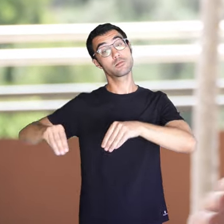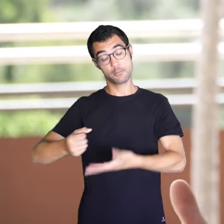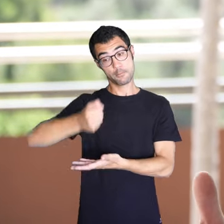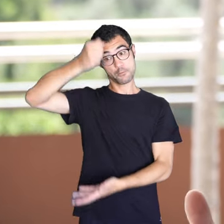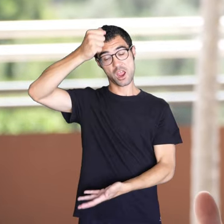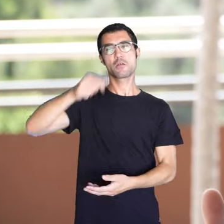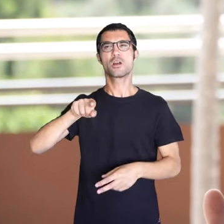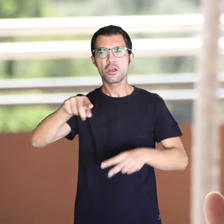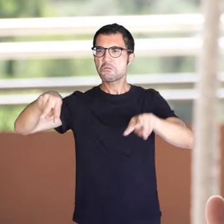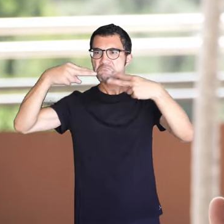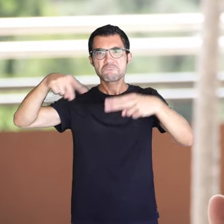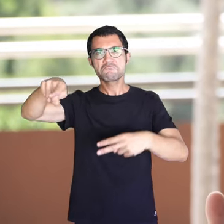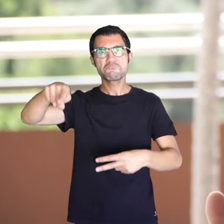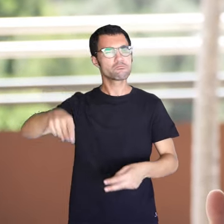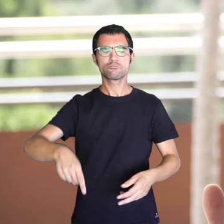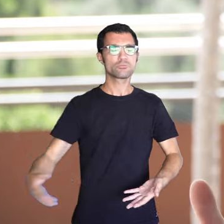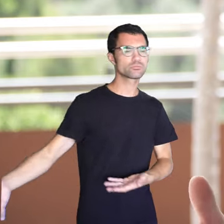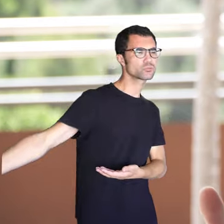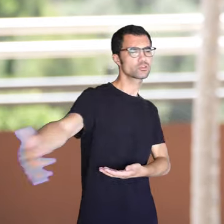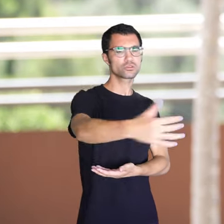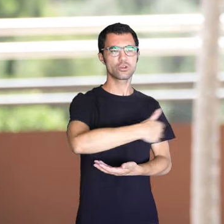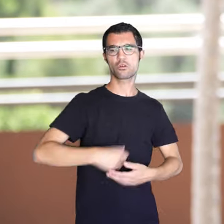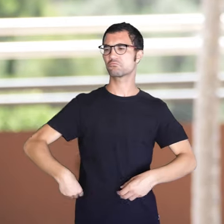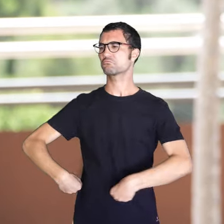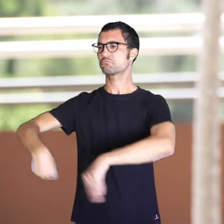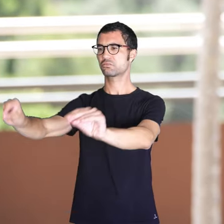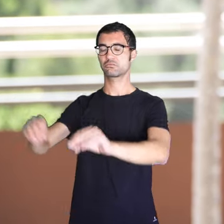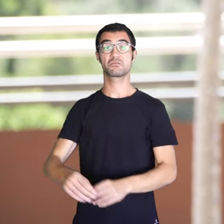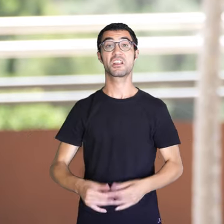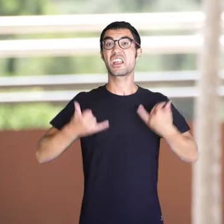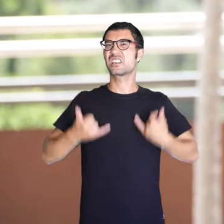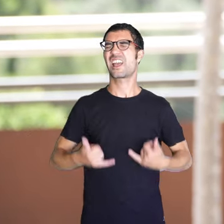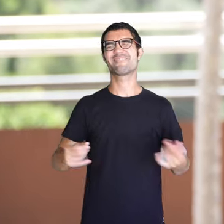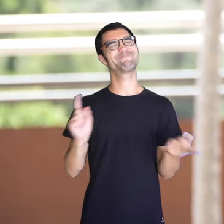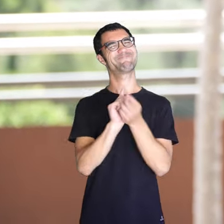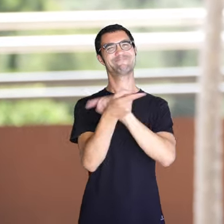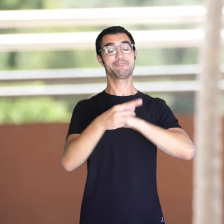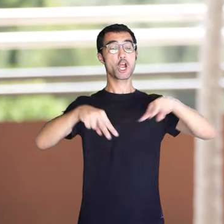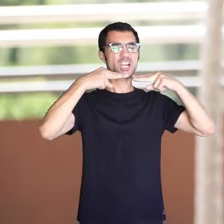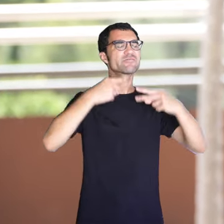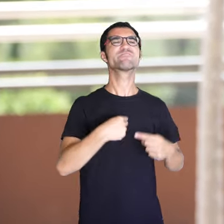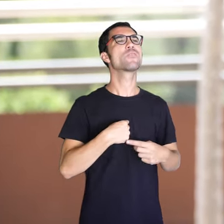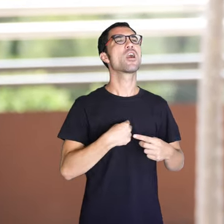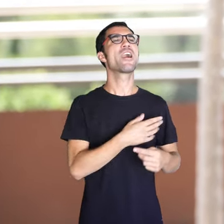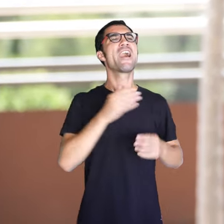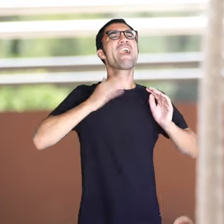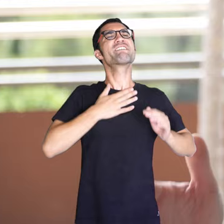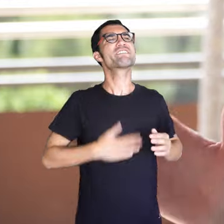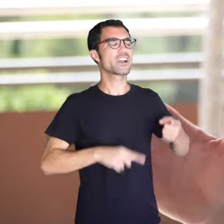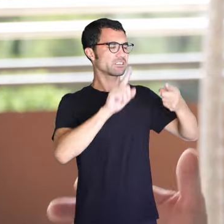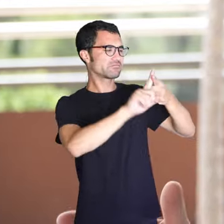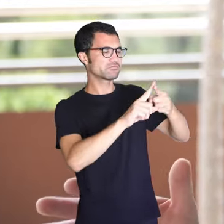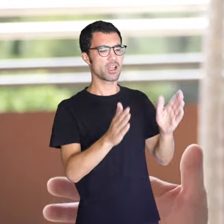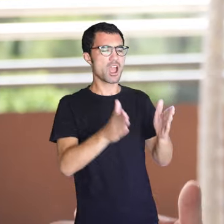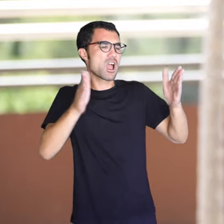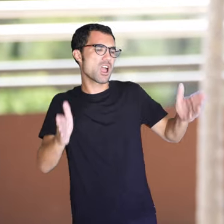aquell restaurant ho despatxava tot. No és com ara que te'n vas a un restaurant, no, volem carrojos però que